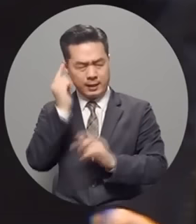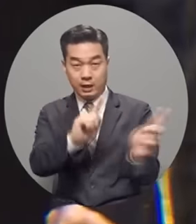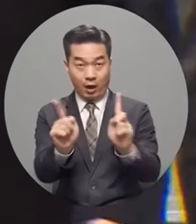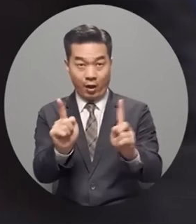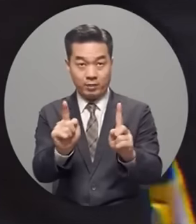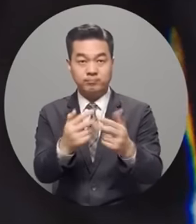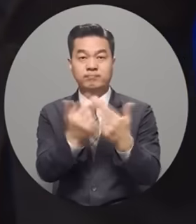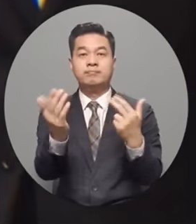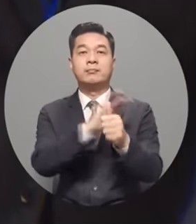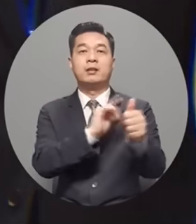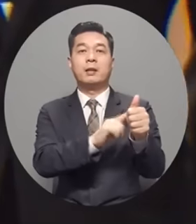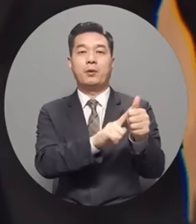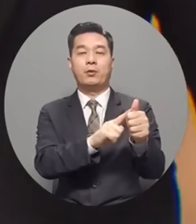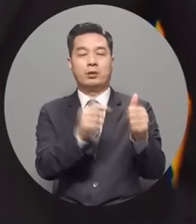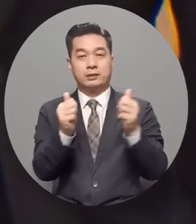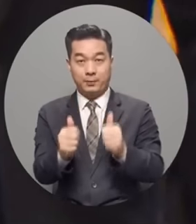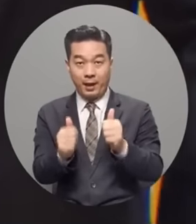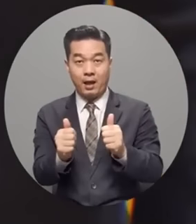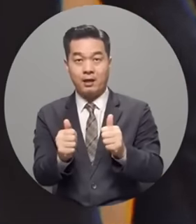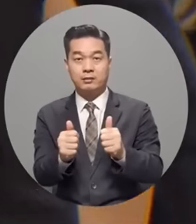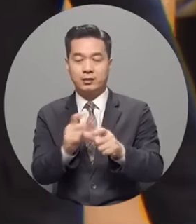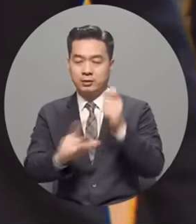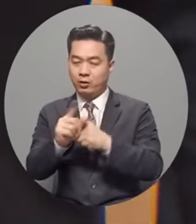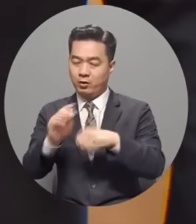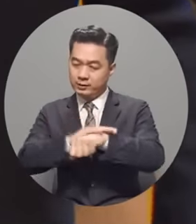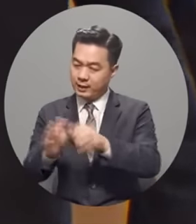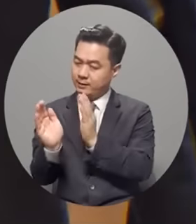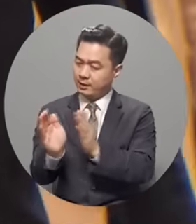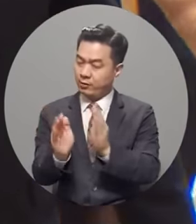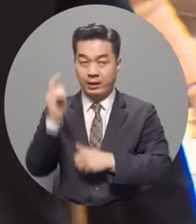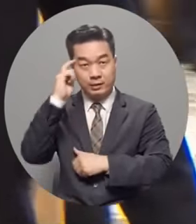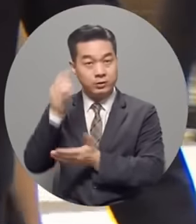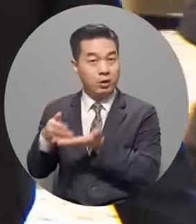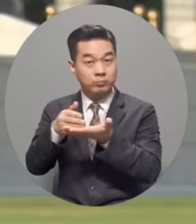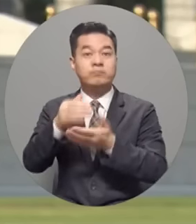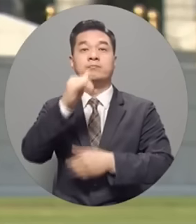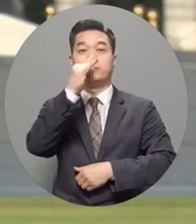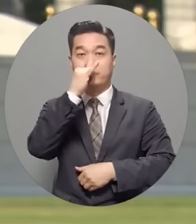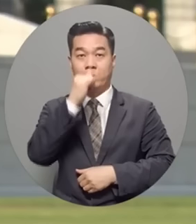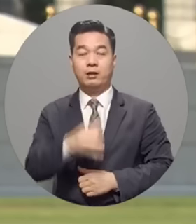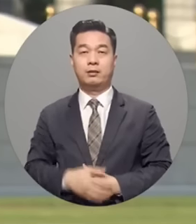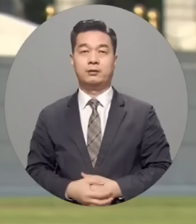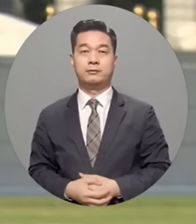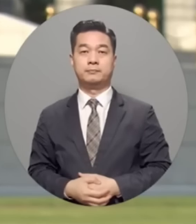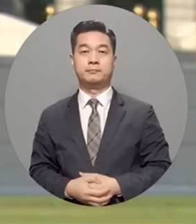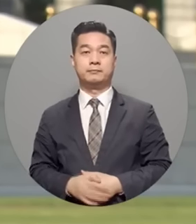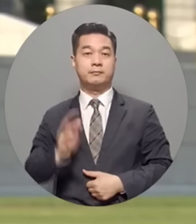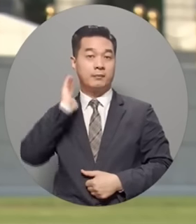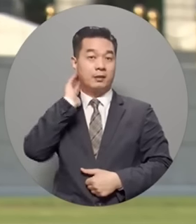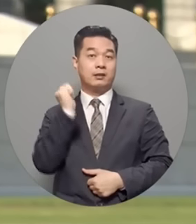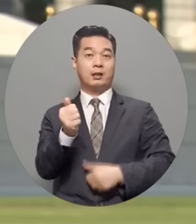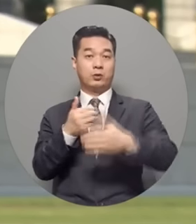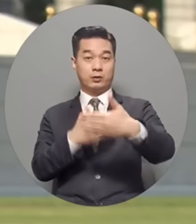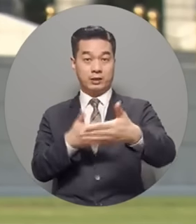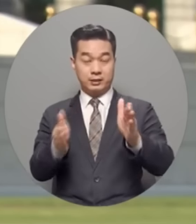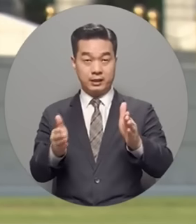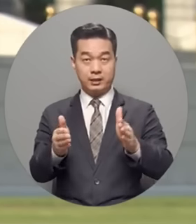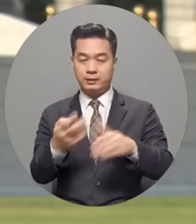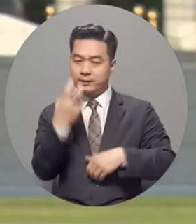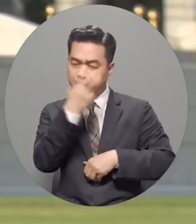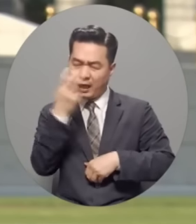이재명 민주당 대표 재판 역시 더욱 챙겨야 한다는 의견도 있습니다. 대통령실은 사정 기능을 부활하는